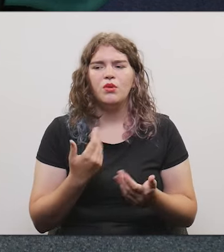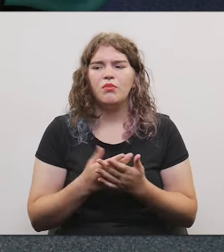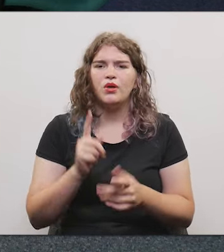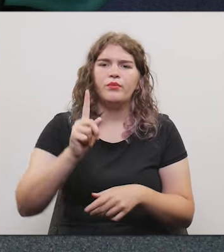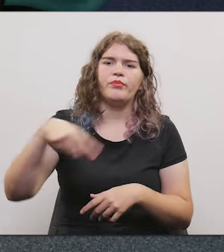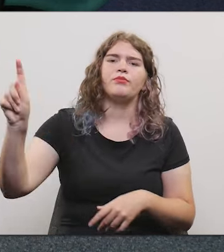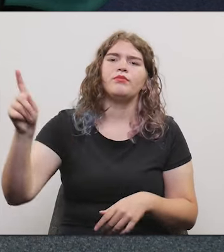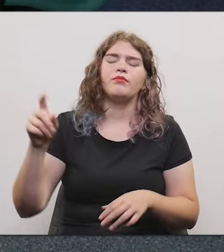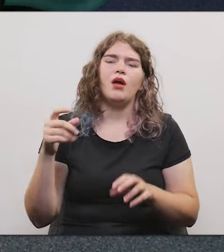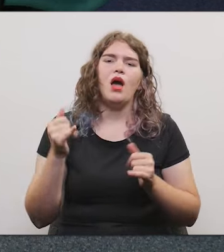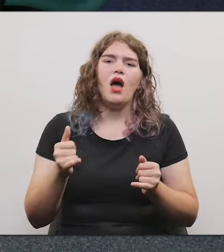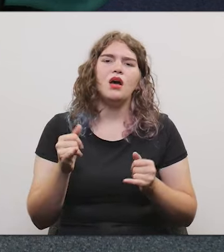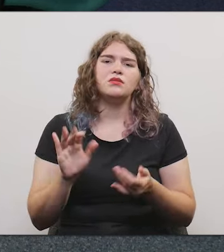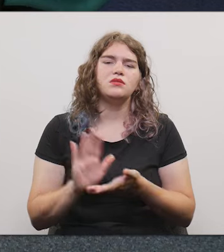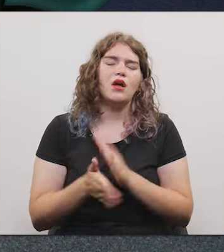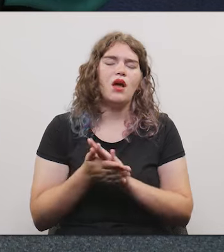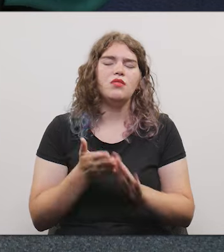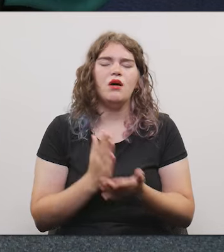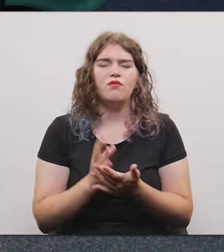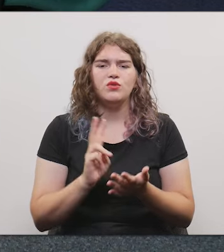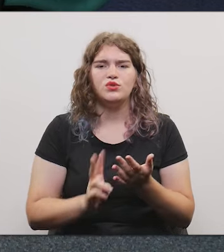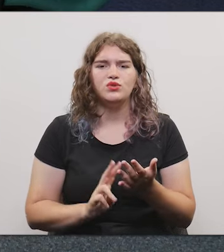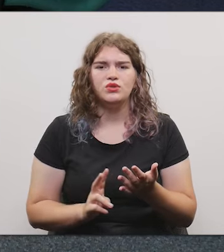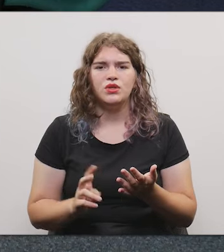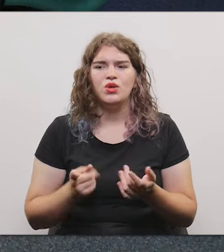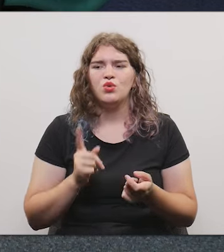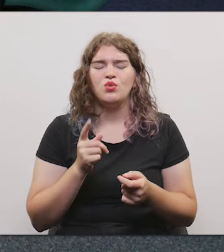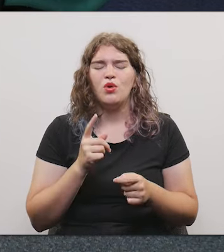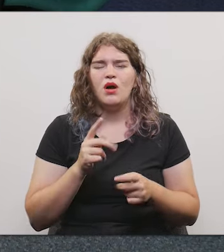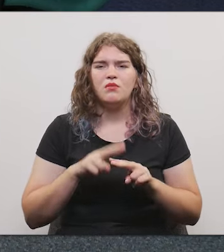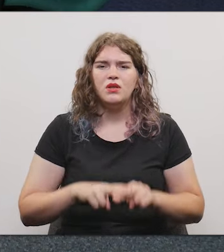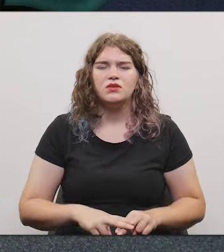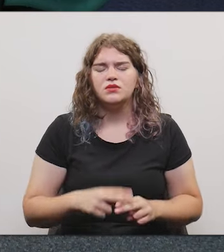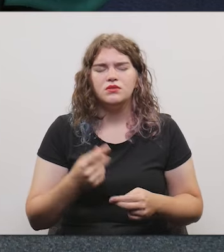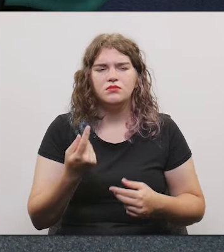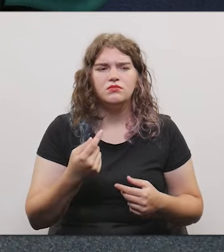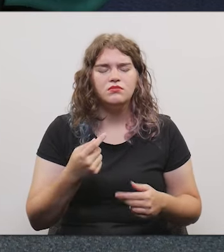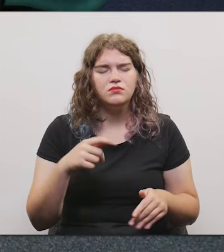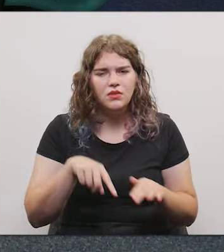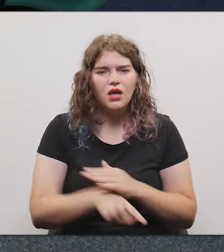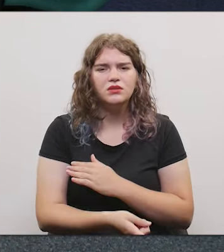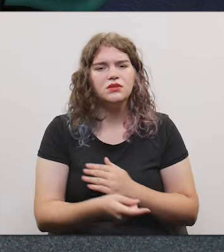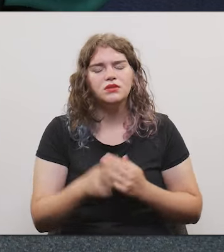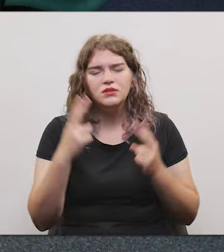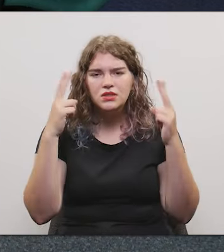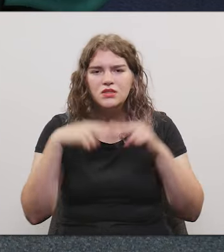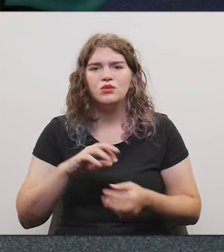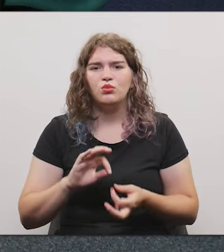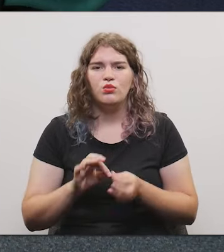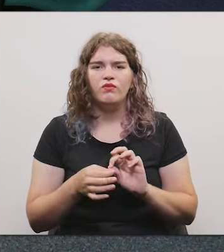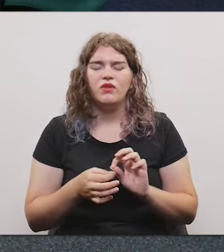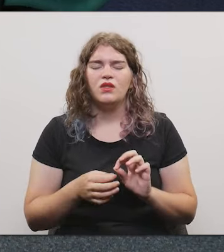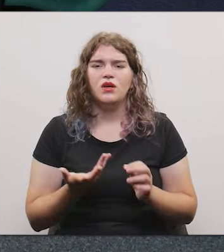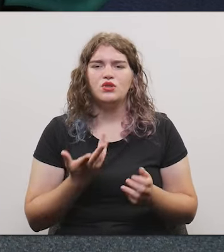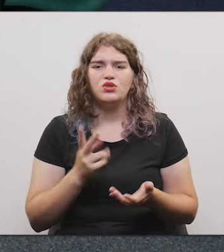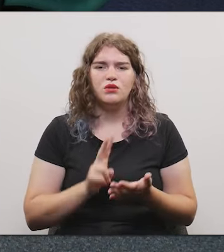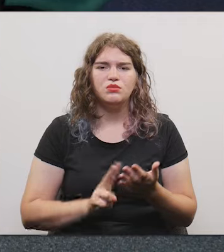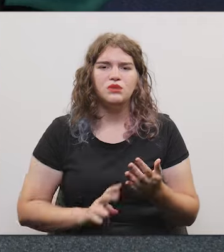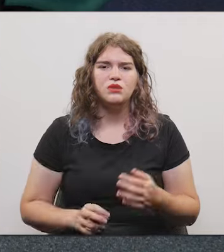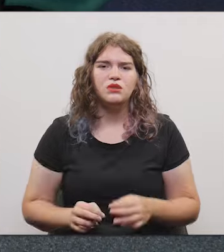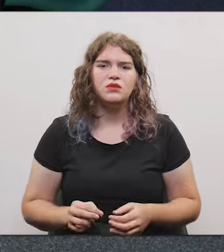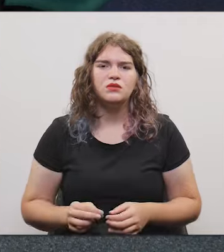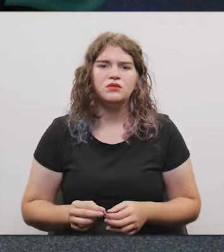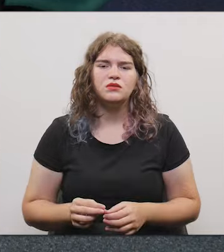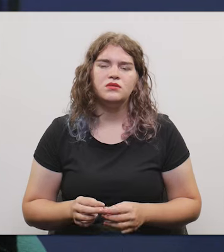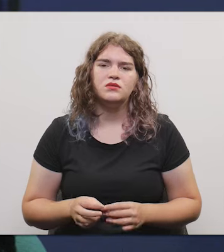dar l-am citit mai mult ca să bifăm o rubrică și nu am lăsat să pătrundă noi cuvintele